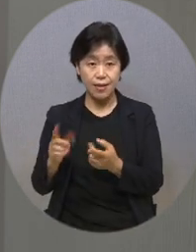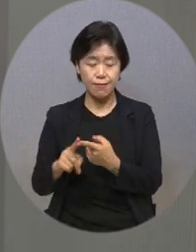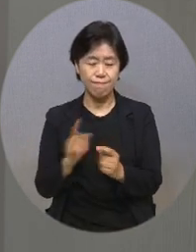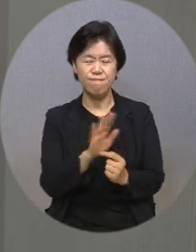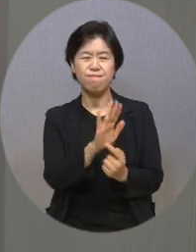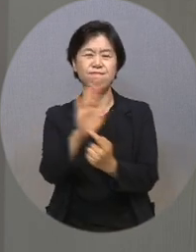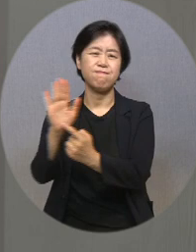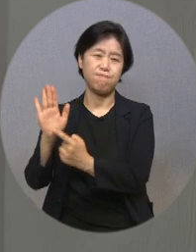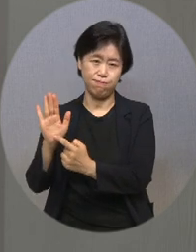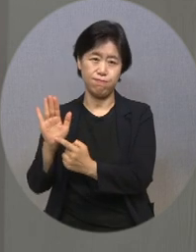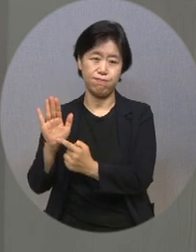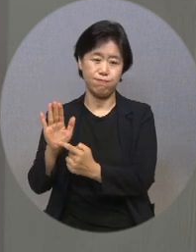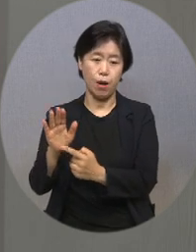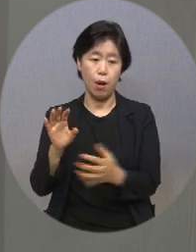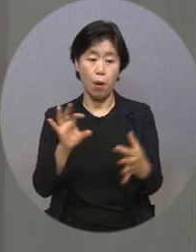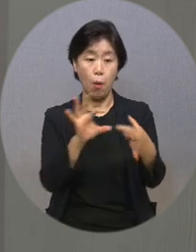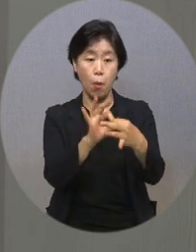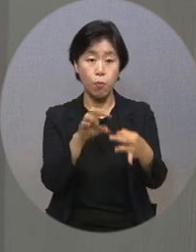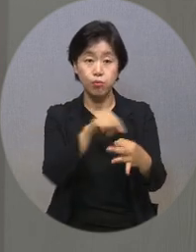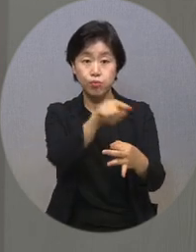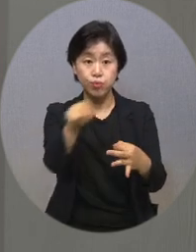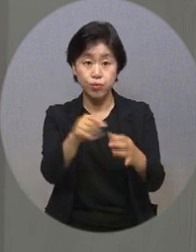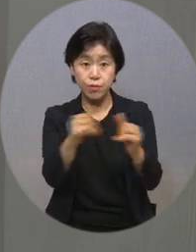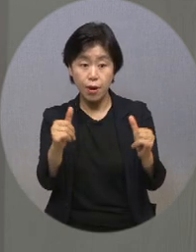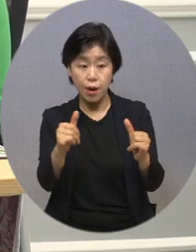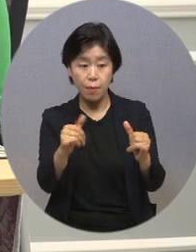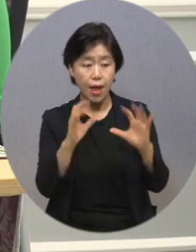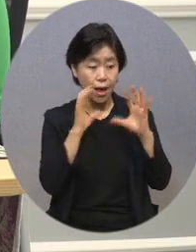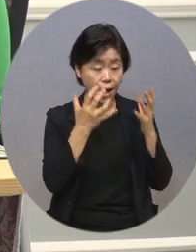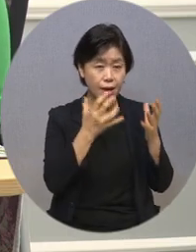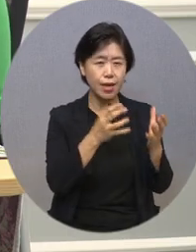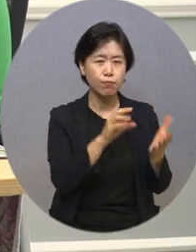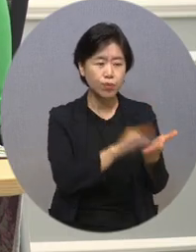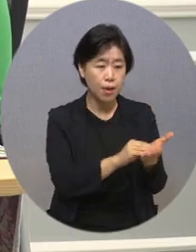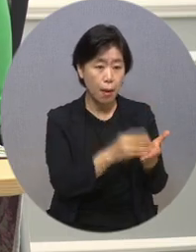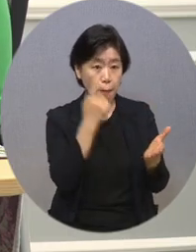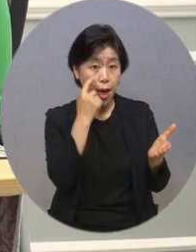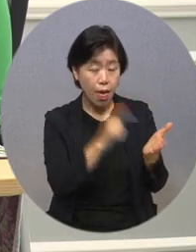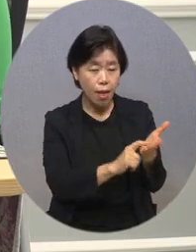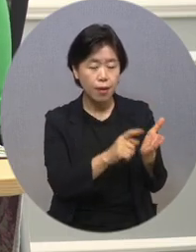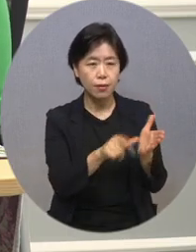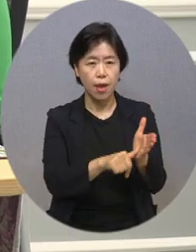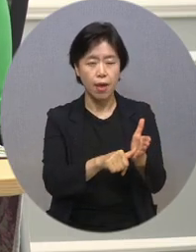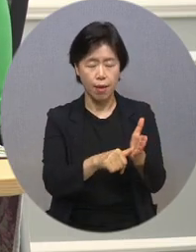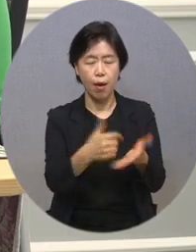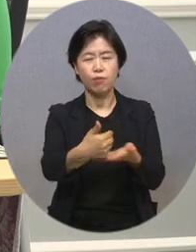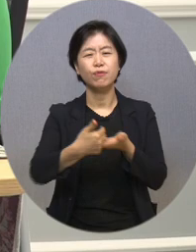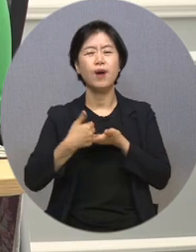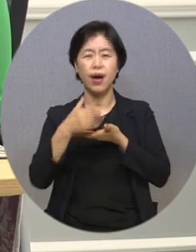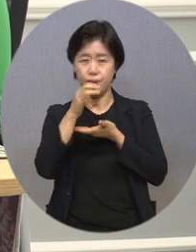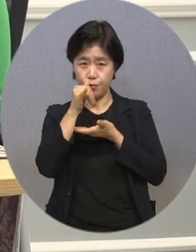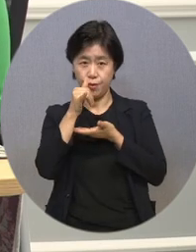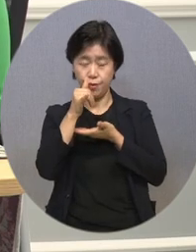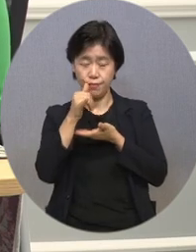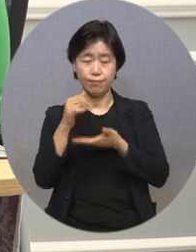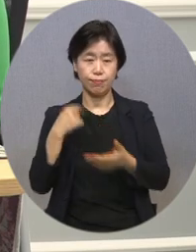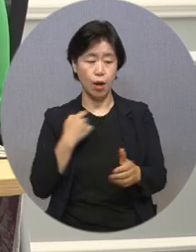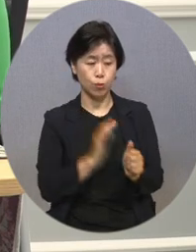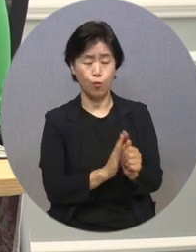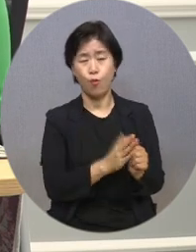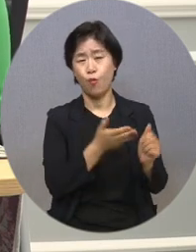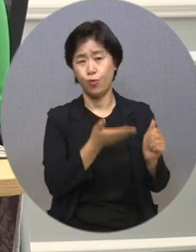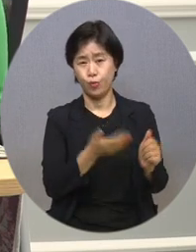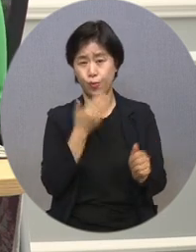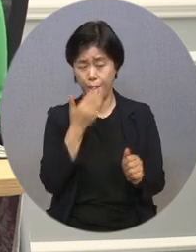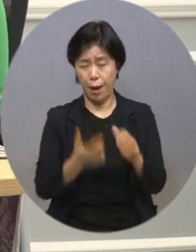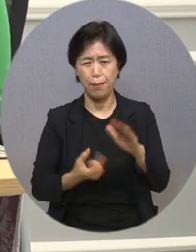알려가지고 그분들이 그런 아이들을 발견을 했을 때 저희 쪽에 빨리 제보를 하면 저희가 그 아이들을 위기에서 빨리 문제를